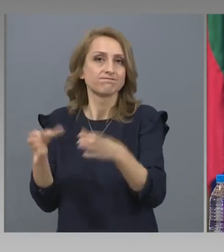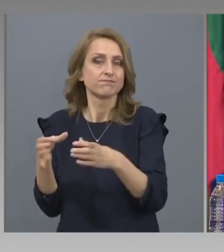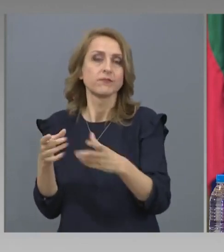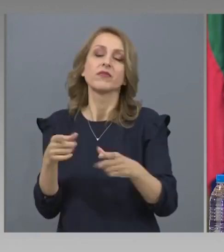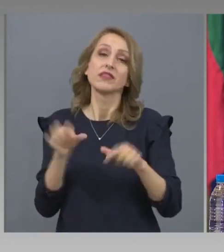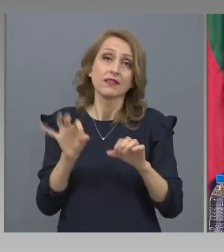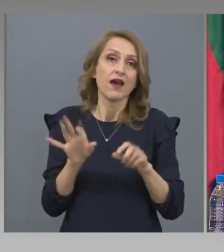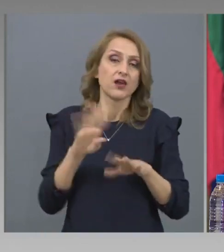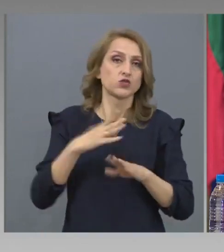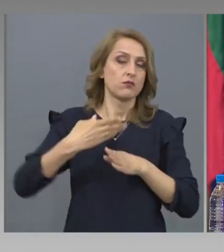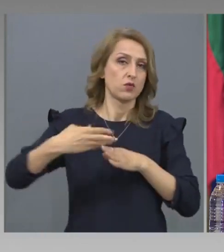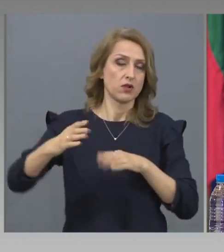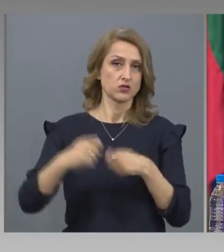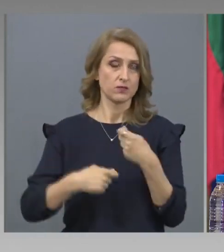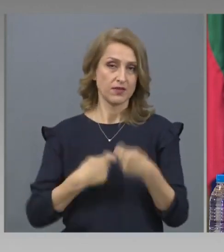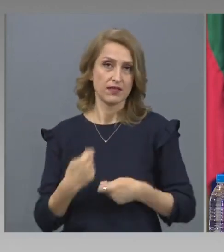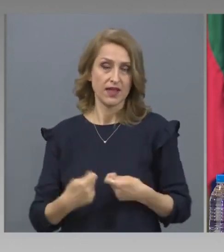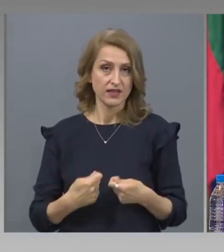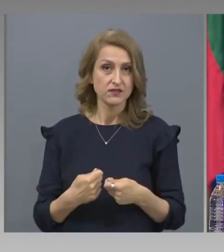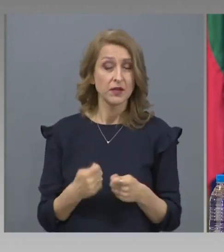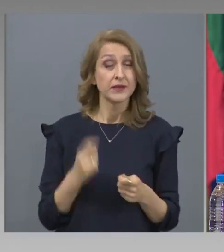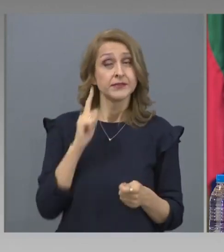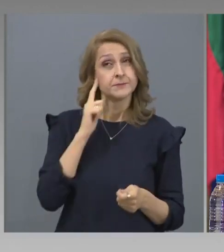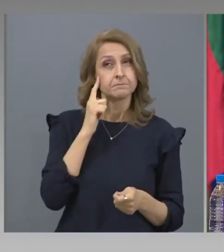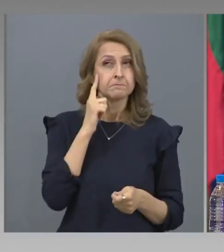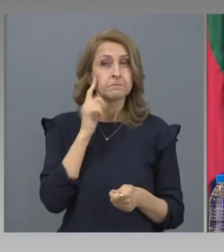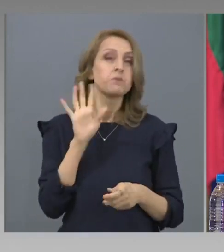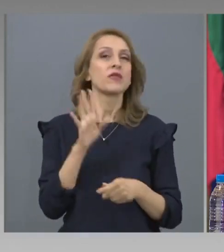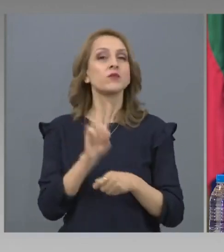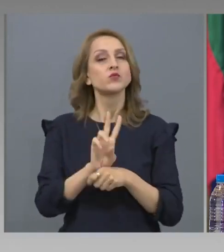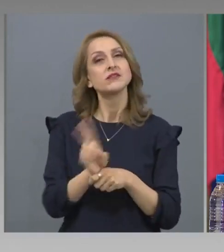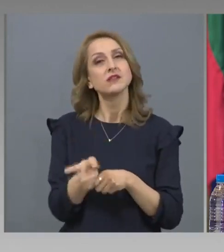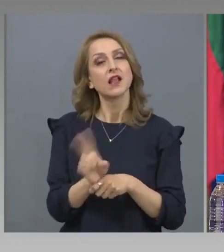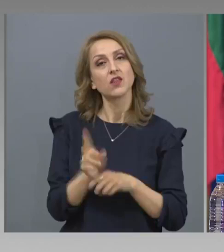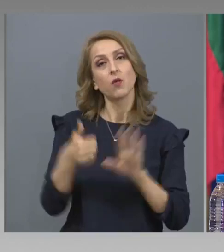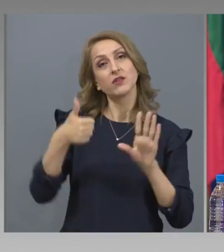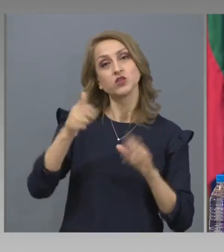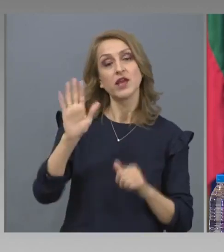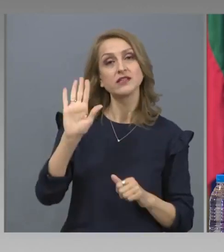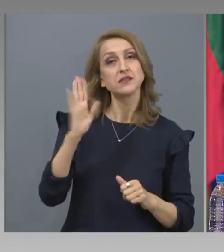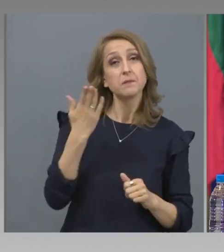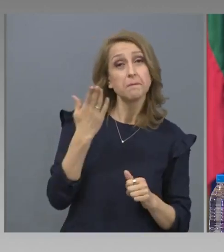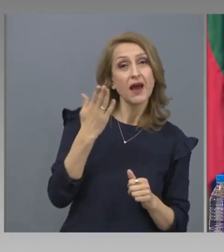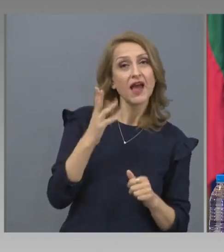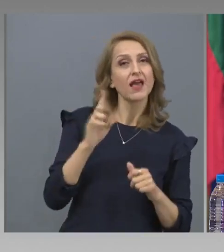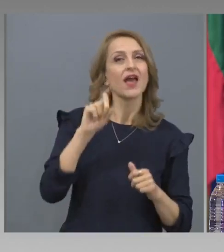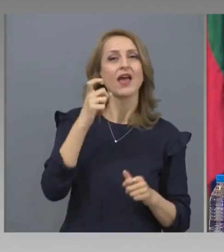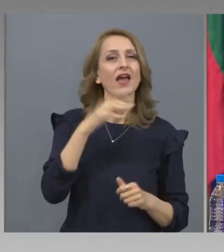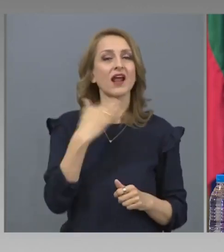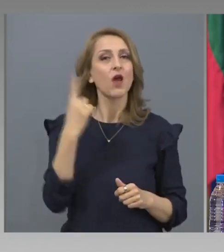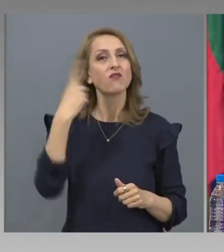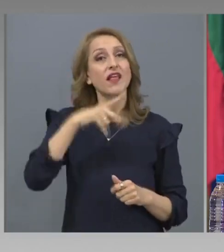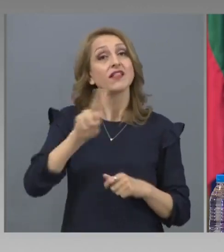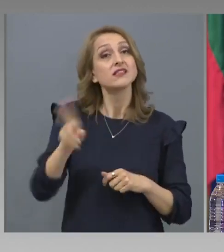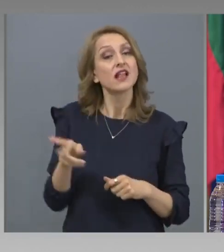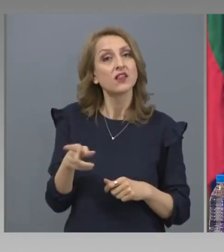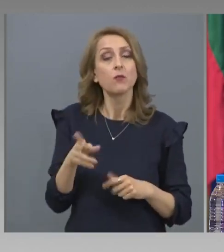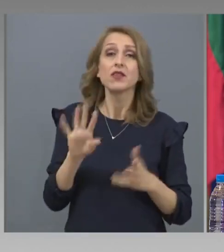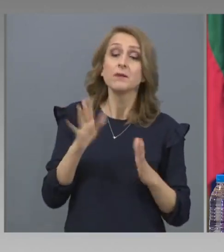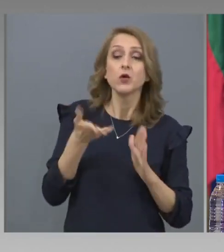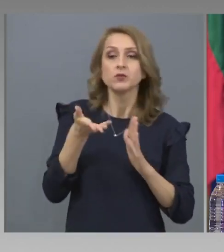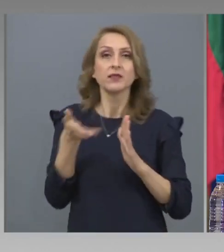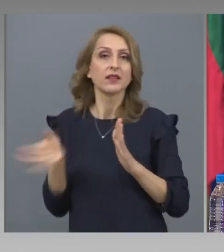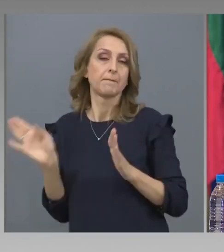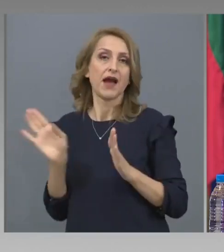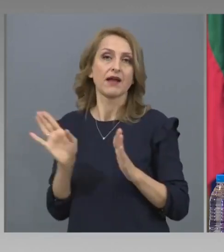Считам, че някъде след обеда на Гергьовден може да махнем КПП-тата. Защо? Защото